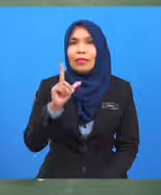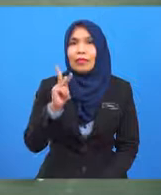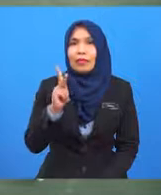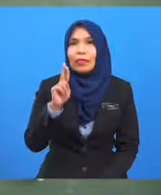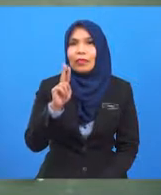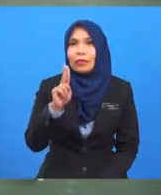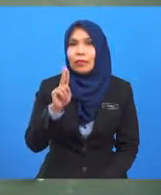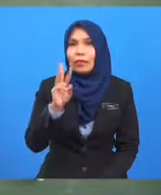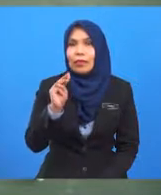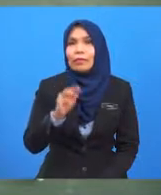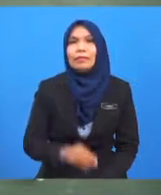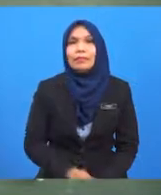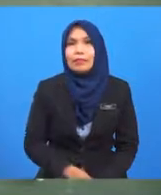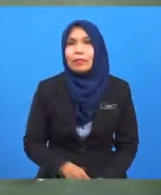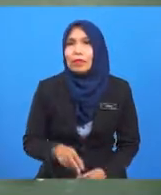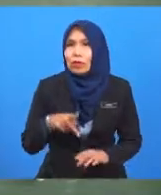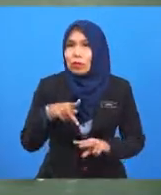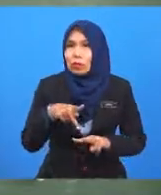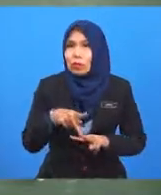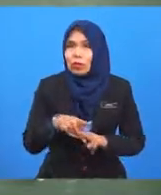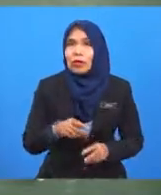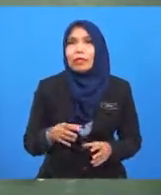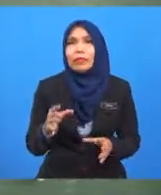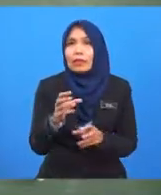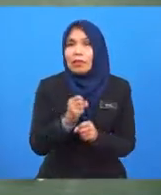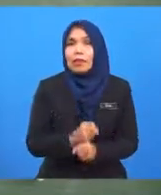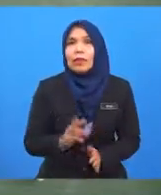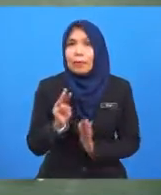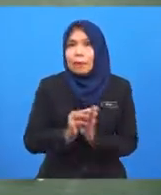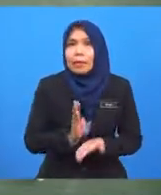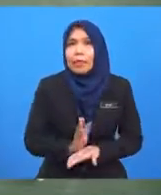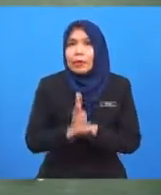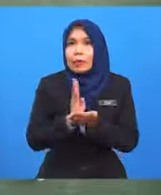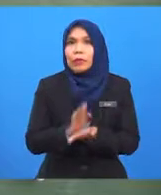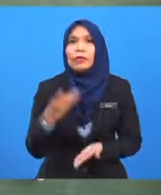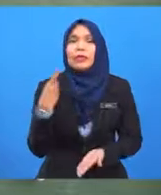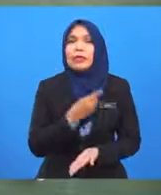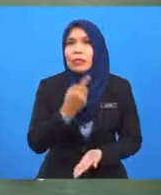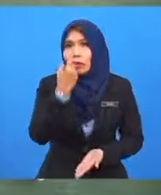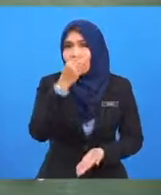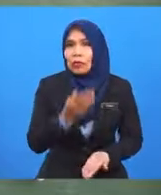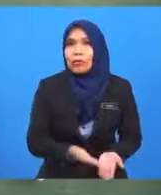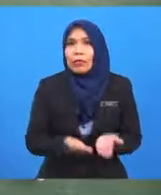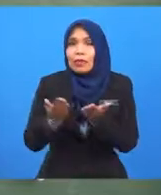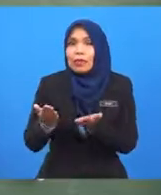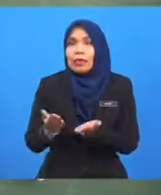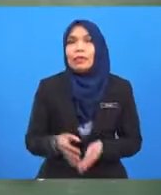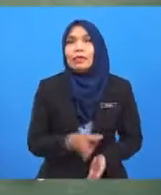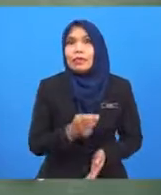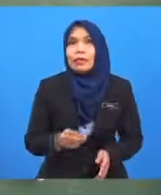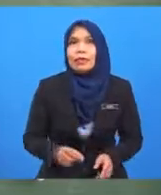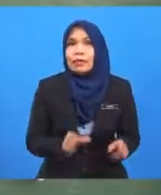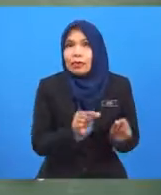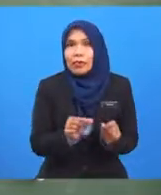Tuas dapat membantu kita untuk mengangkat dan menggerakkan objek dengan lebih